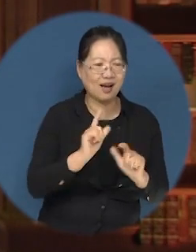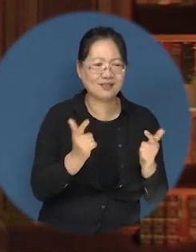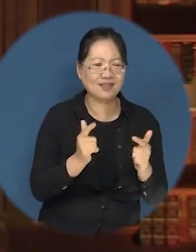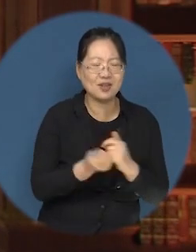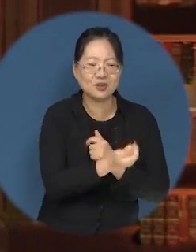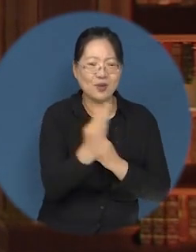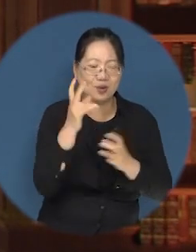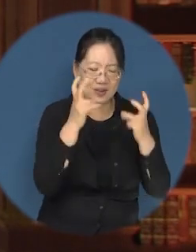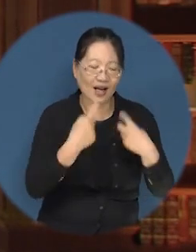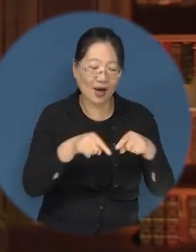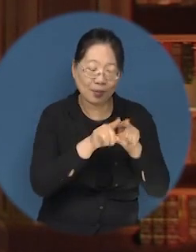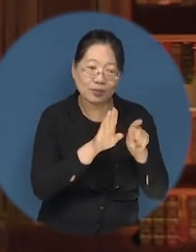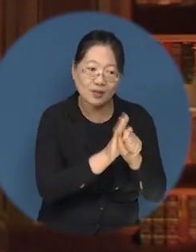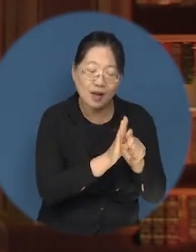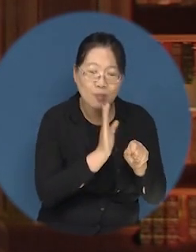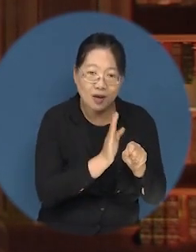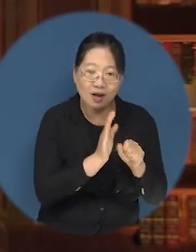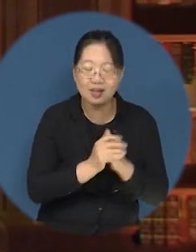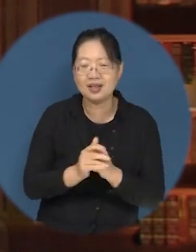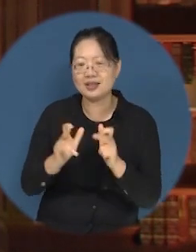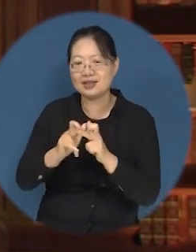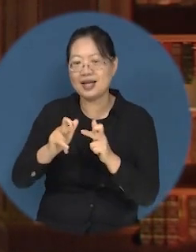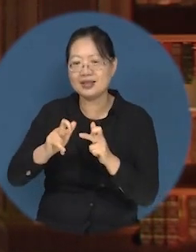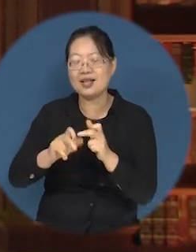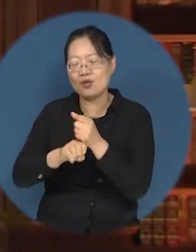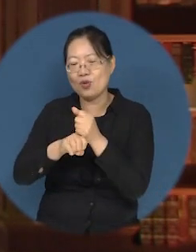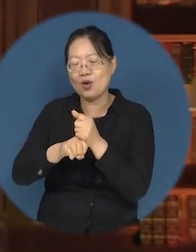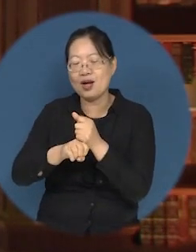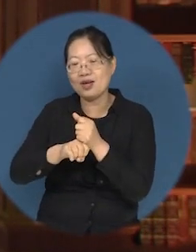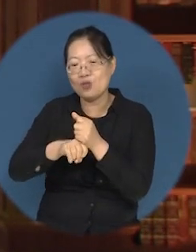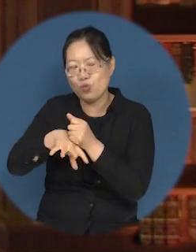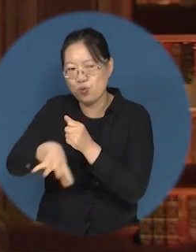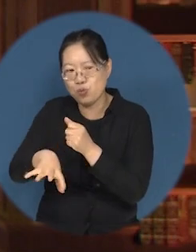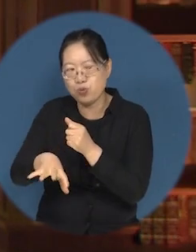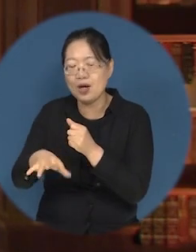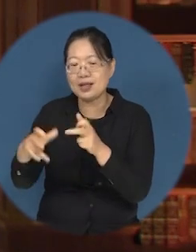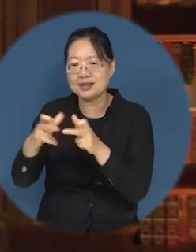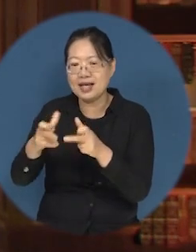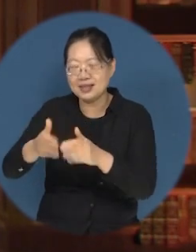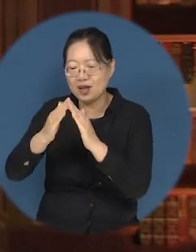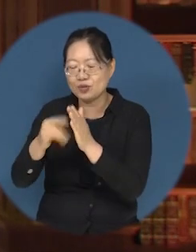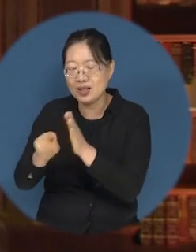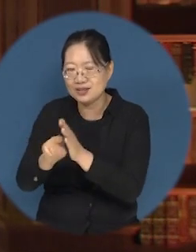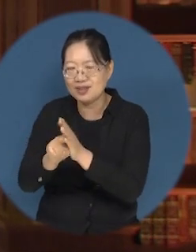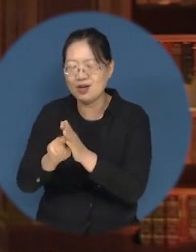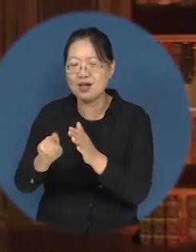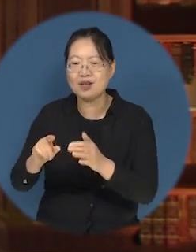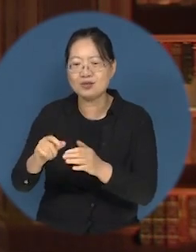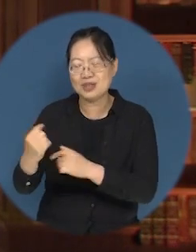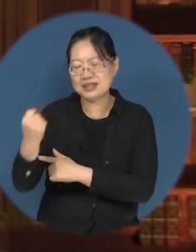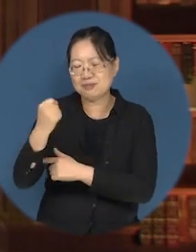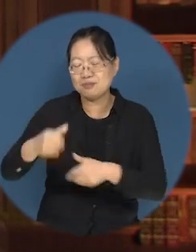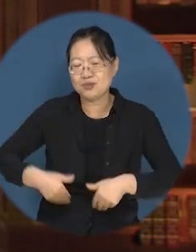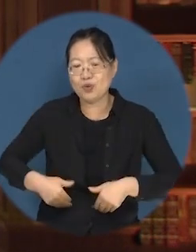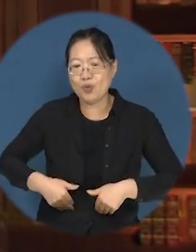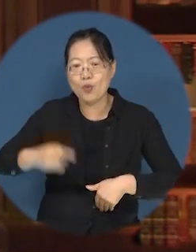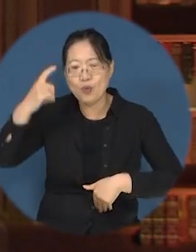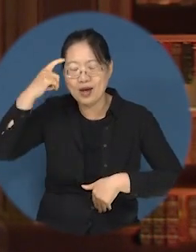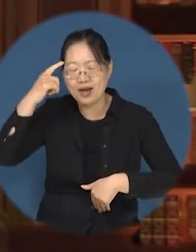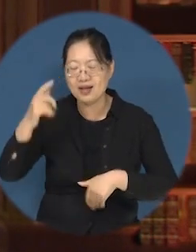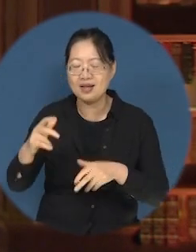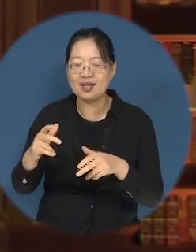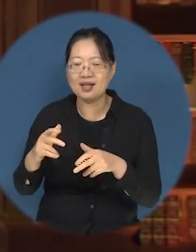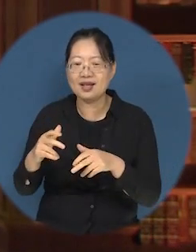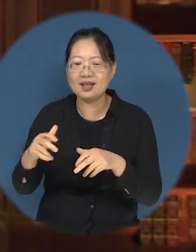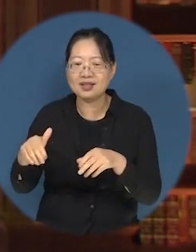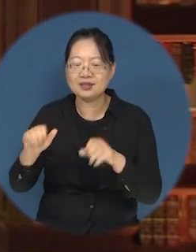예. 그러니까 장애인 자회사는 아무래도 규모가 좀 커야 그렇죠. 예를 들어 그 안에 체육 시설도 만들 수 있고 어떤 문화 활동을 할 수 있는 시설도